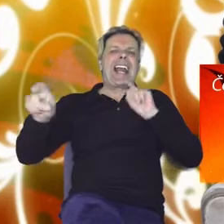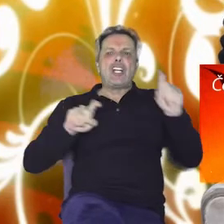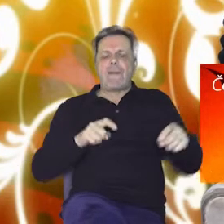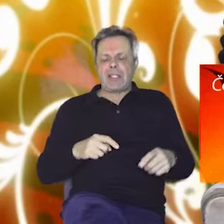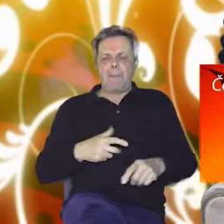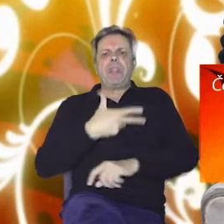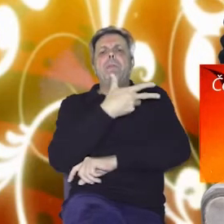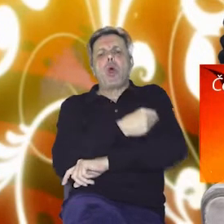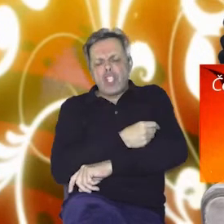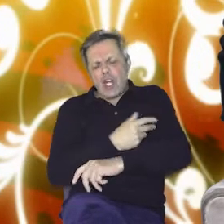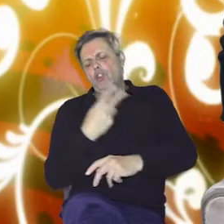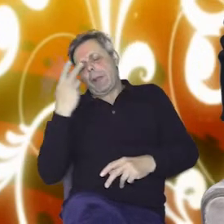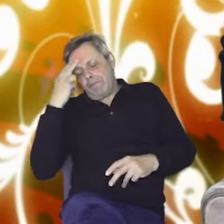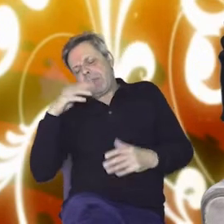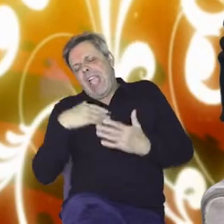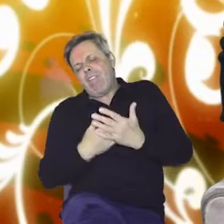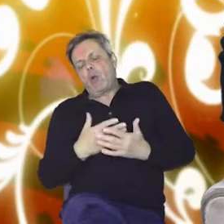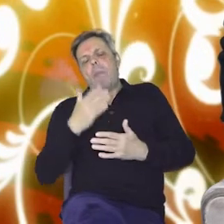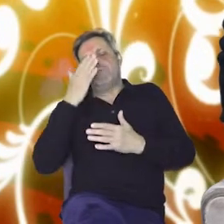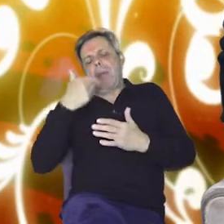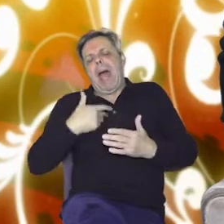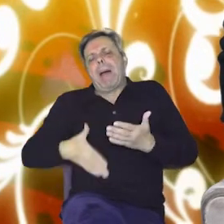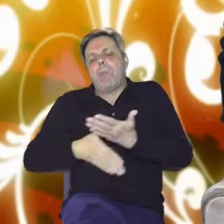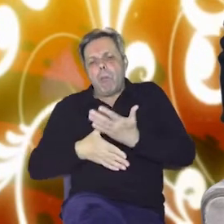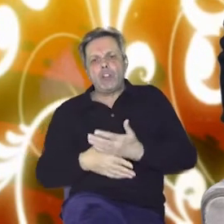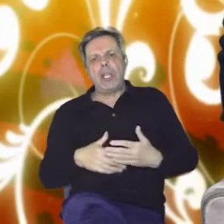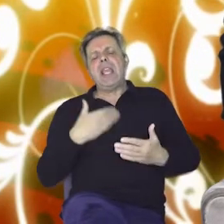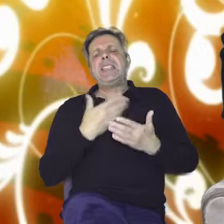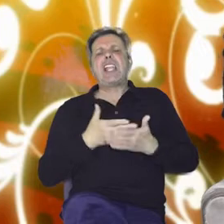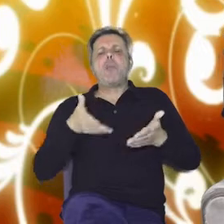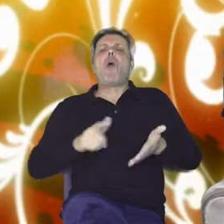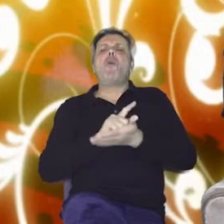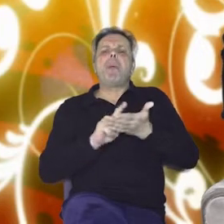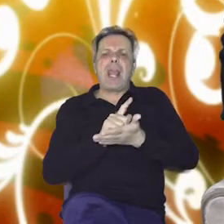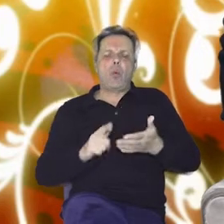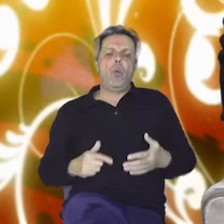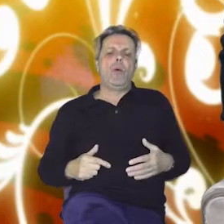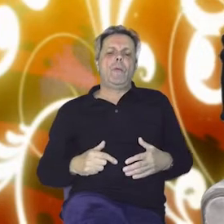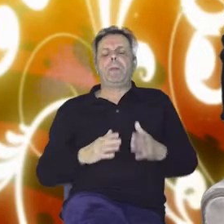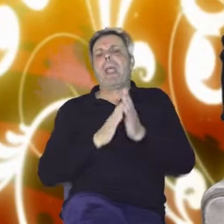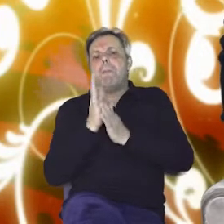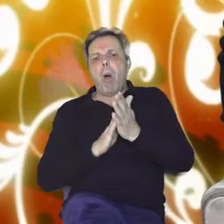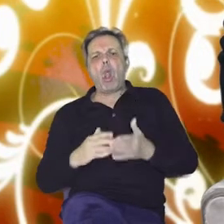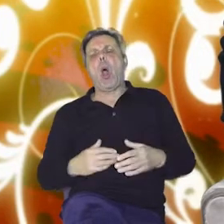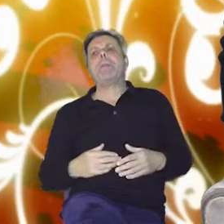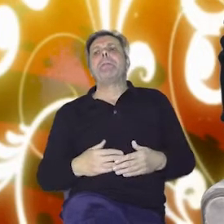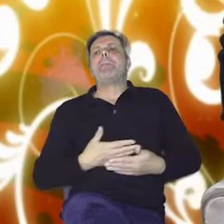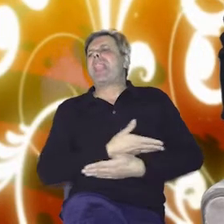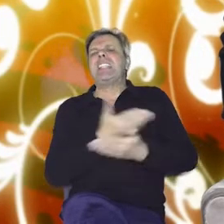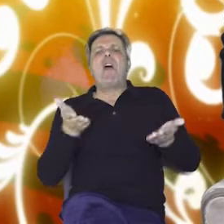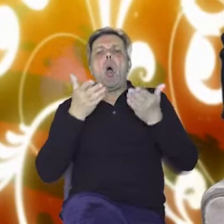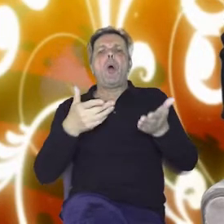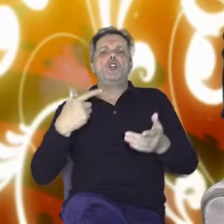će vjerovatno na neki način nam pomoći, zato bih i ovom prilikom apelirao da sve ono što